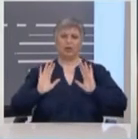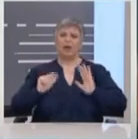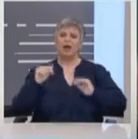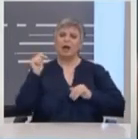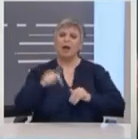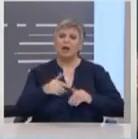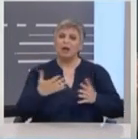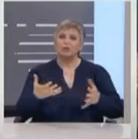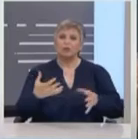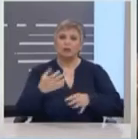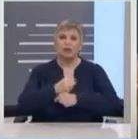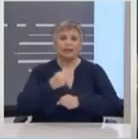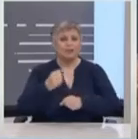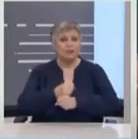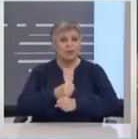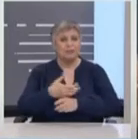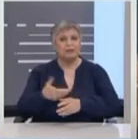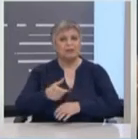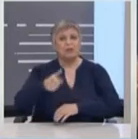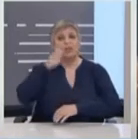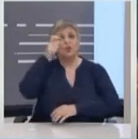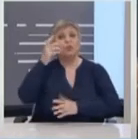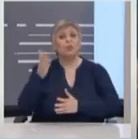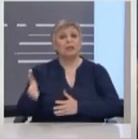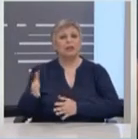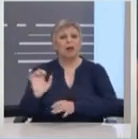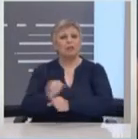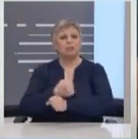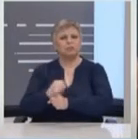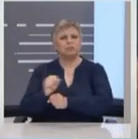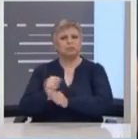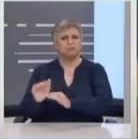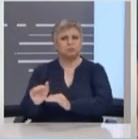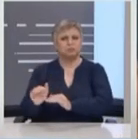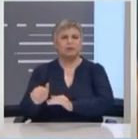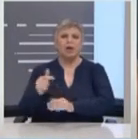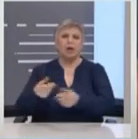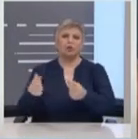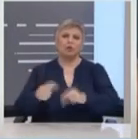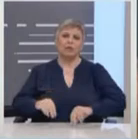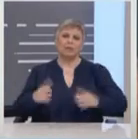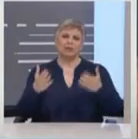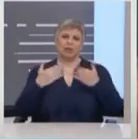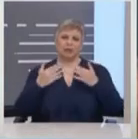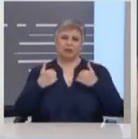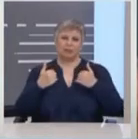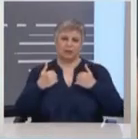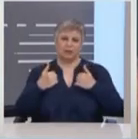την στάση της Τουρκίας και την αδιαλαξία της. Και αυτό είναι οπωσδήποτε